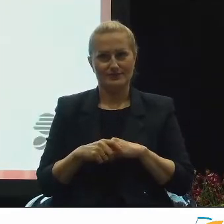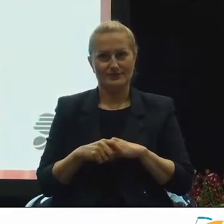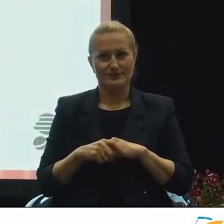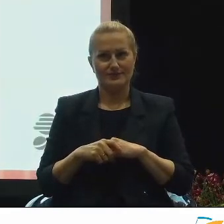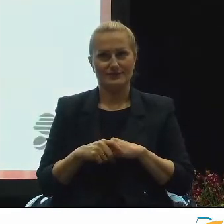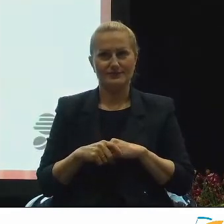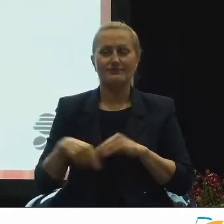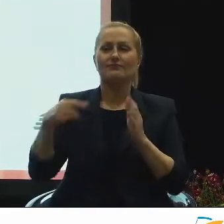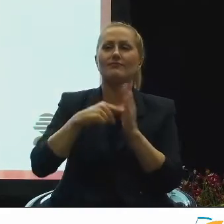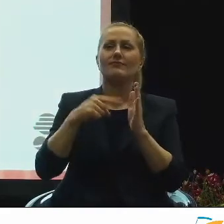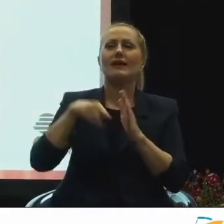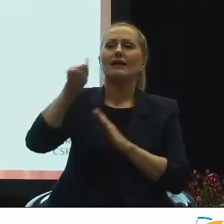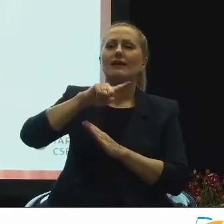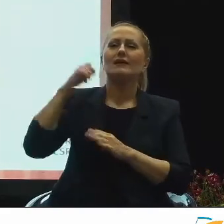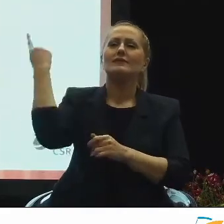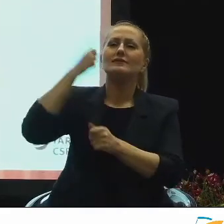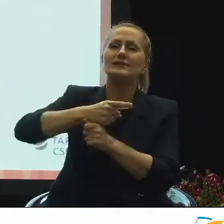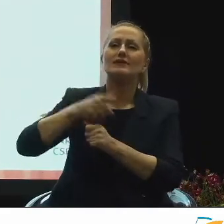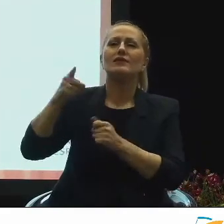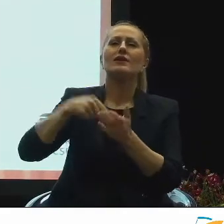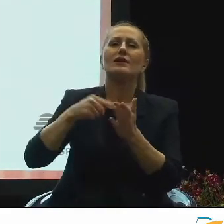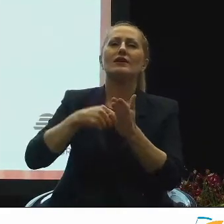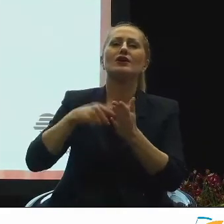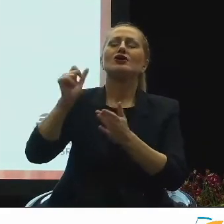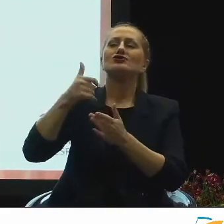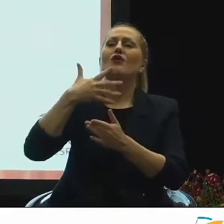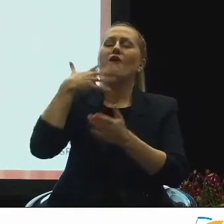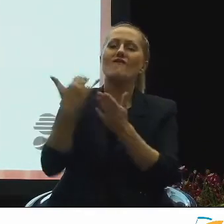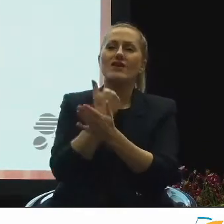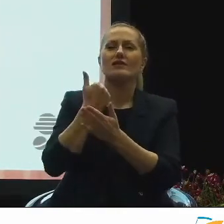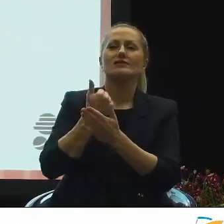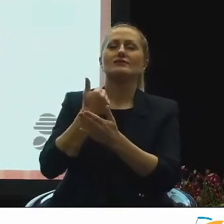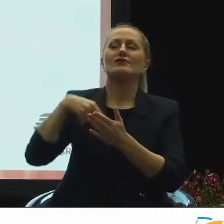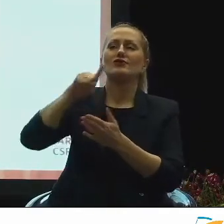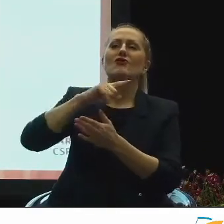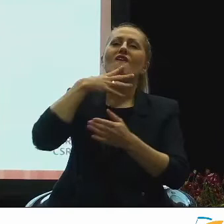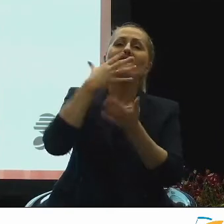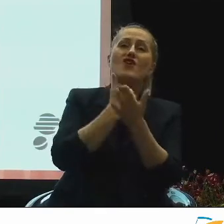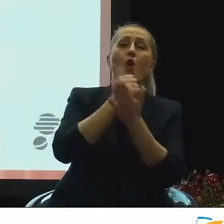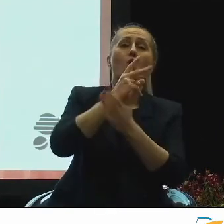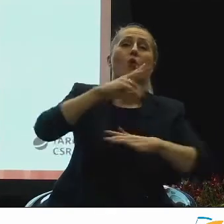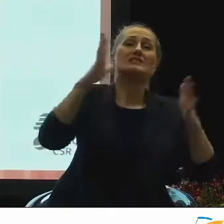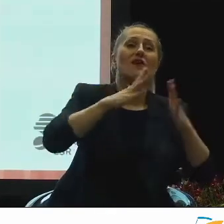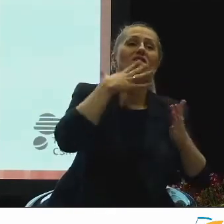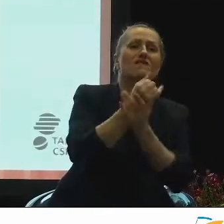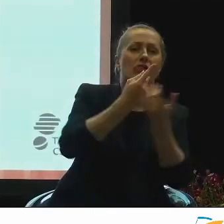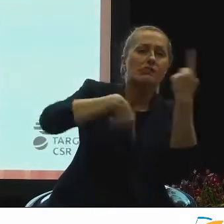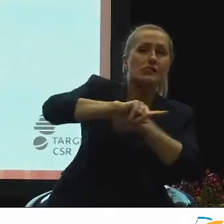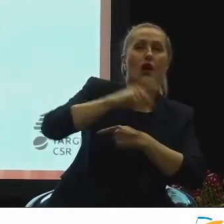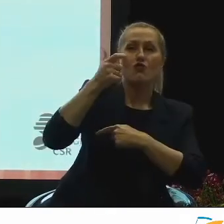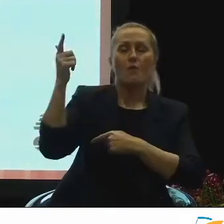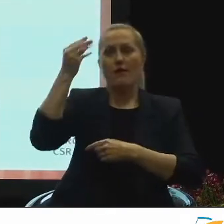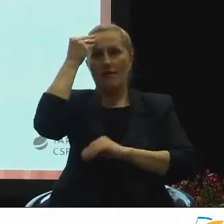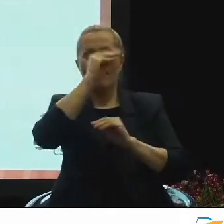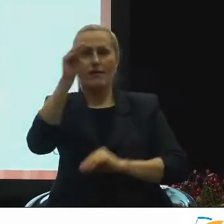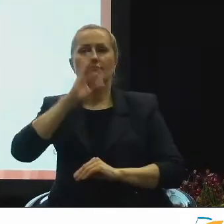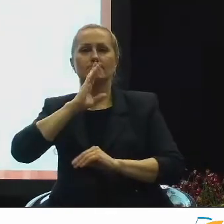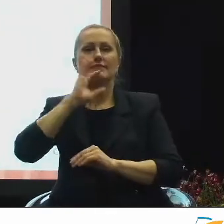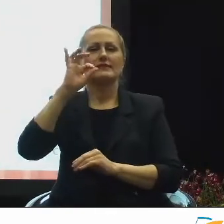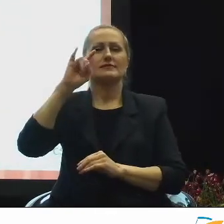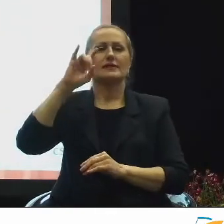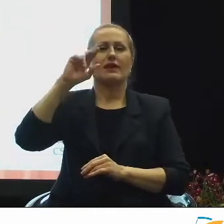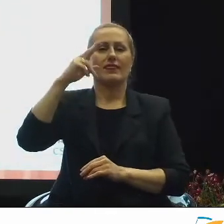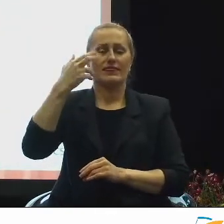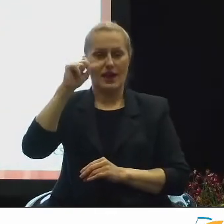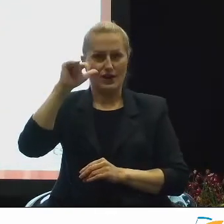tak zwanych whistleblowerów, czyli dyrektywa o ujawnianiu nadużyć, o bardzo szerokim zakresie zastosowania, w zakresie, można powiedzieć,